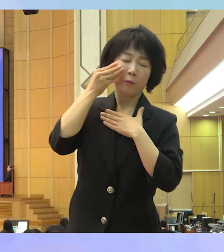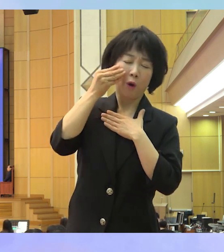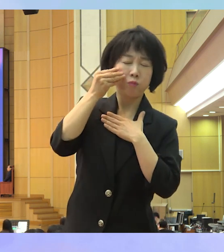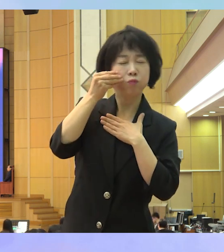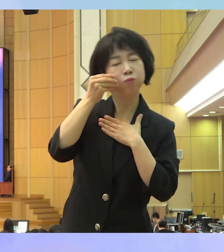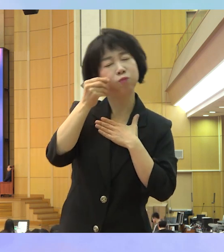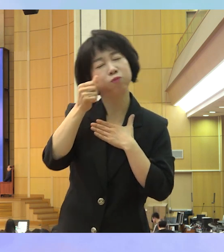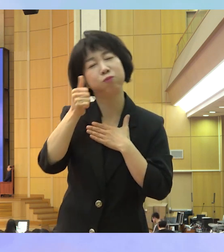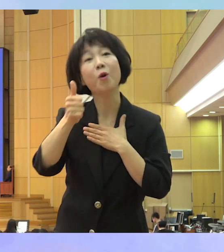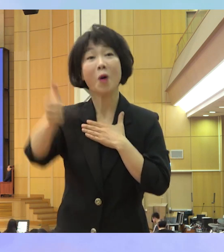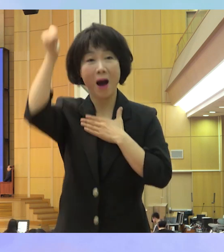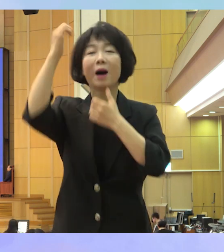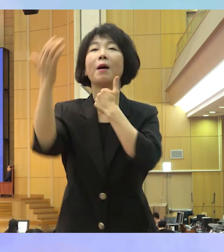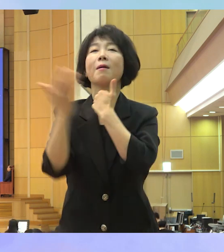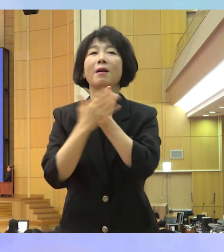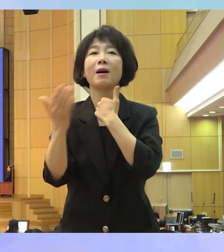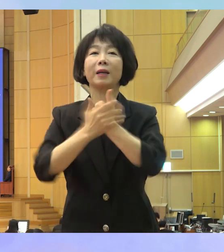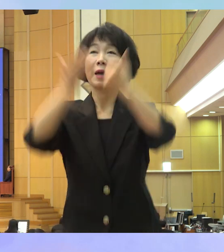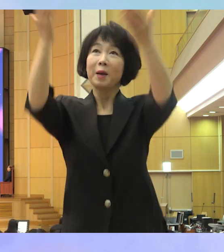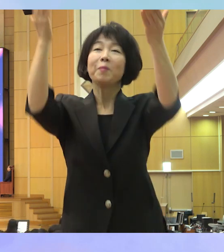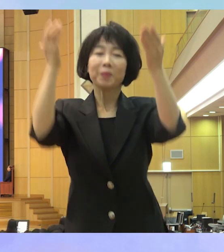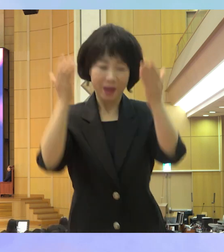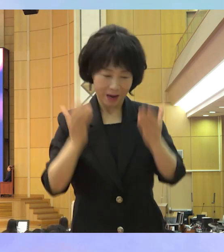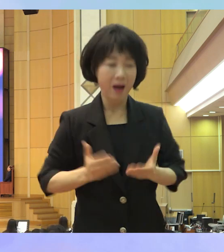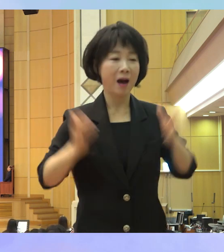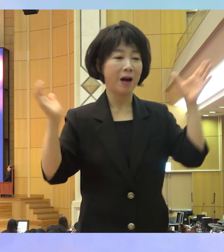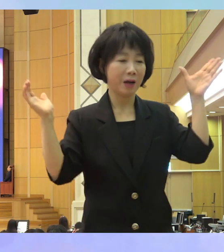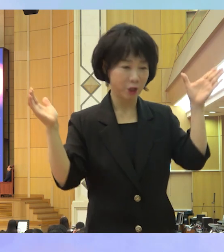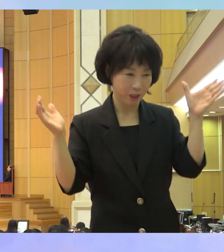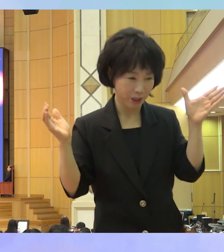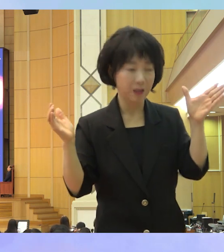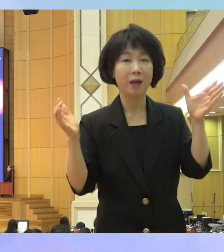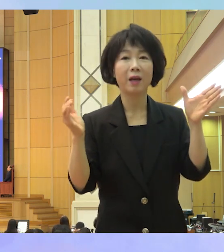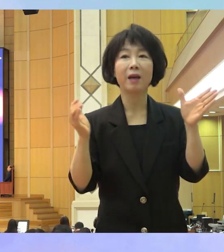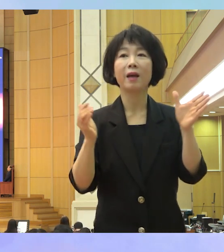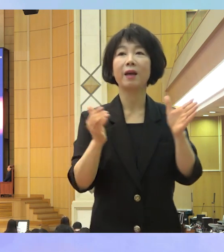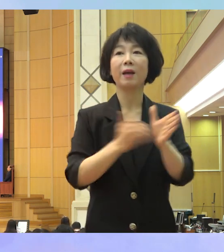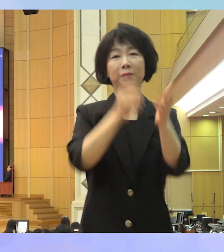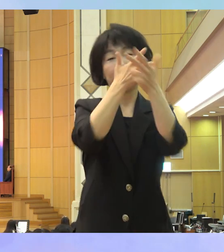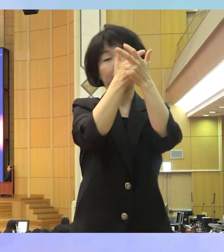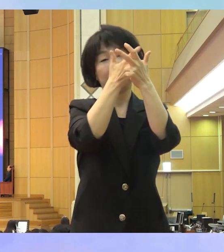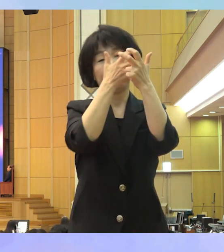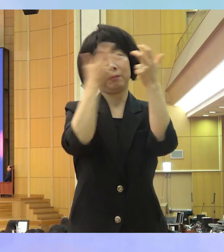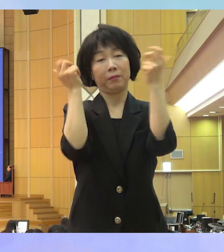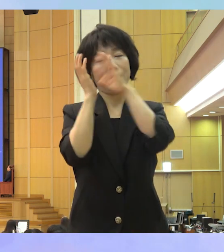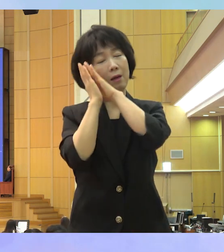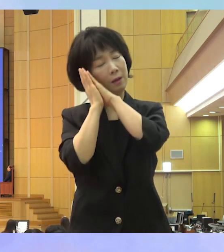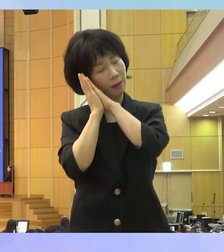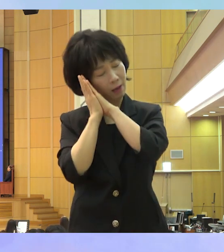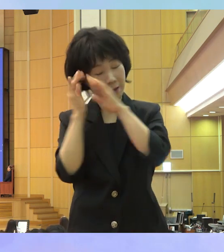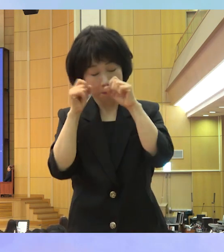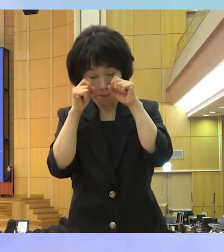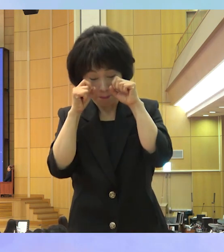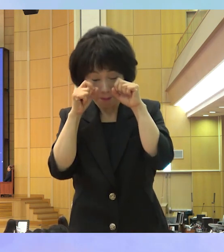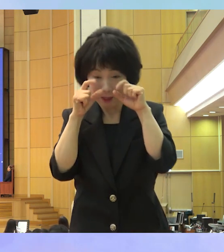안에서. 마지막으로 찬양합니다. 자나깨나 주의 손이